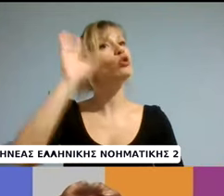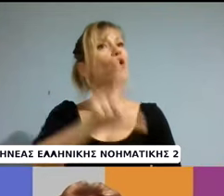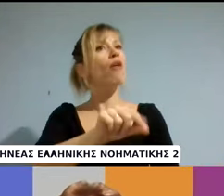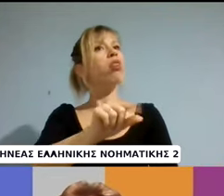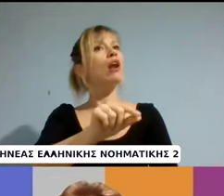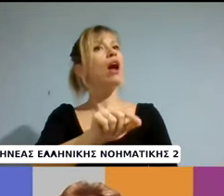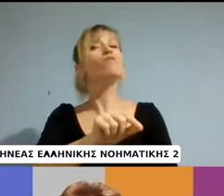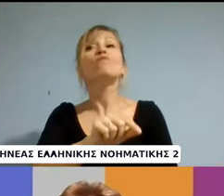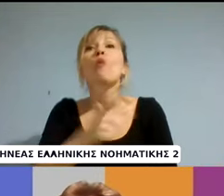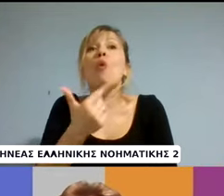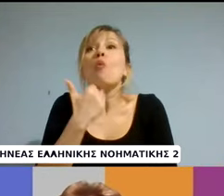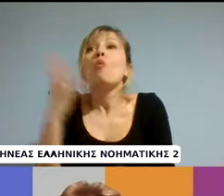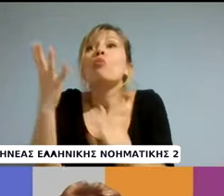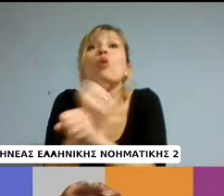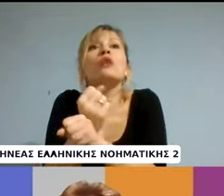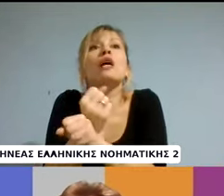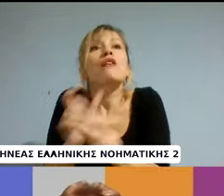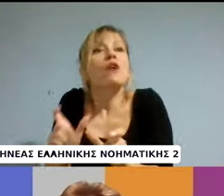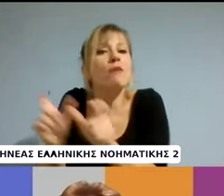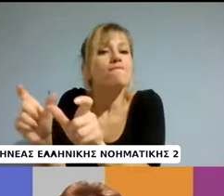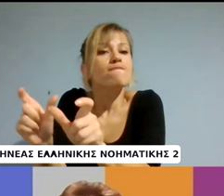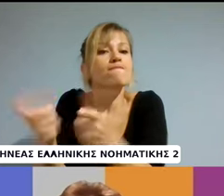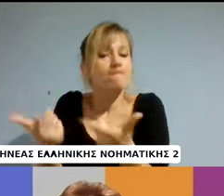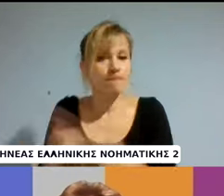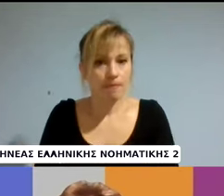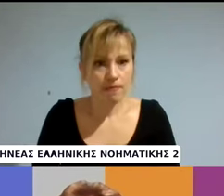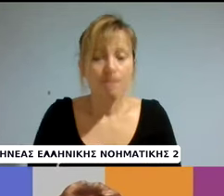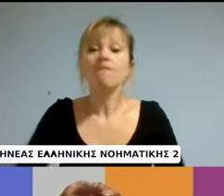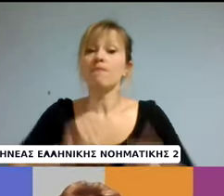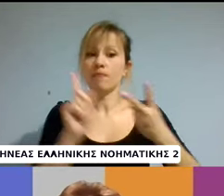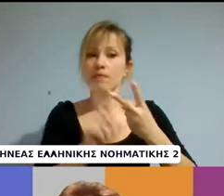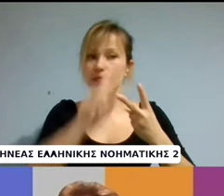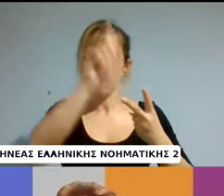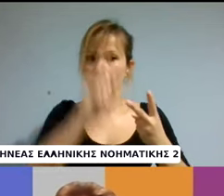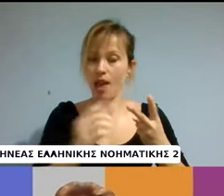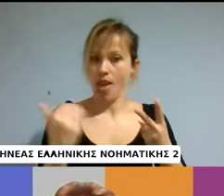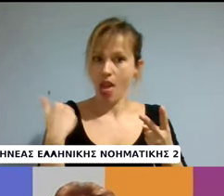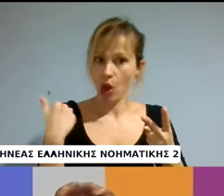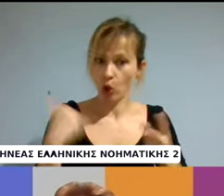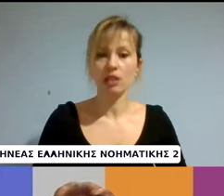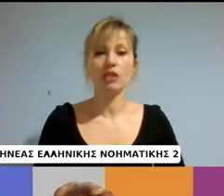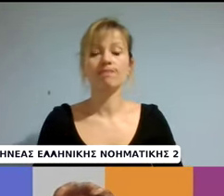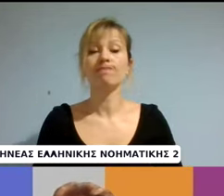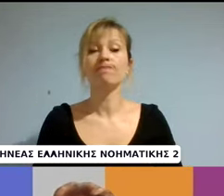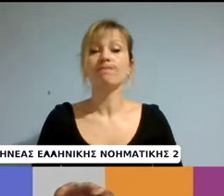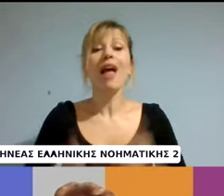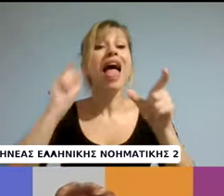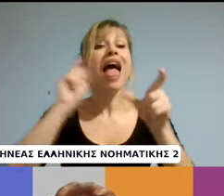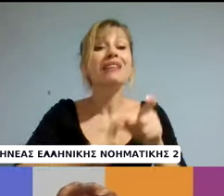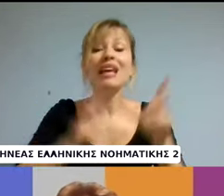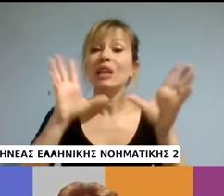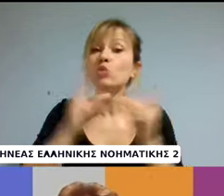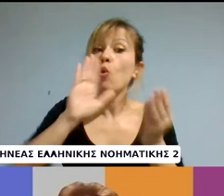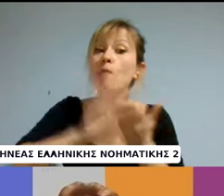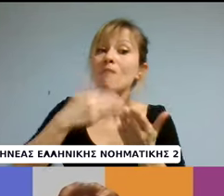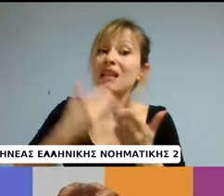Πώς μπορούν να τεθούν αυτά. Και το επόμενο ερώτημα, δεδομένου πως οι μεταφραστικές εταιρείες προσπαθούν αρκετές φορές να